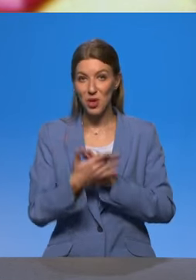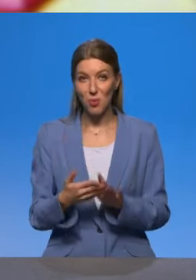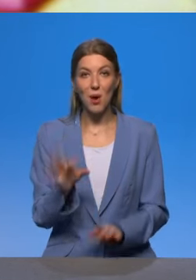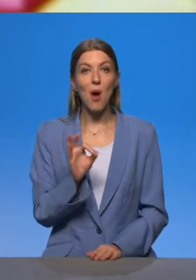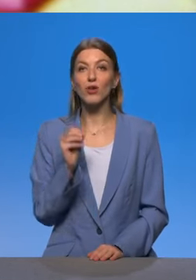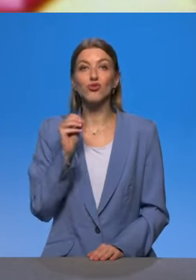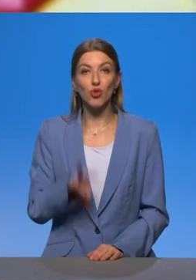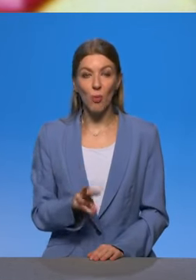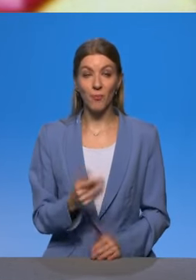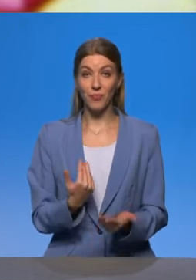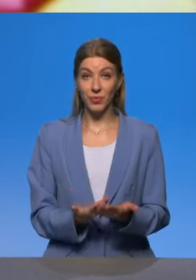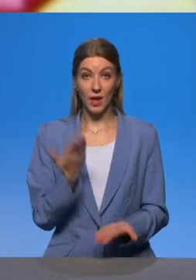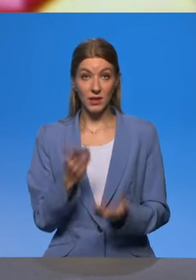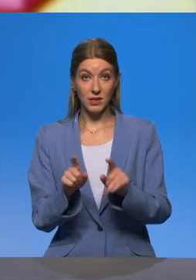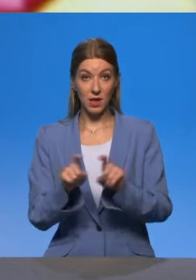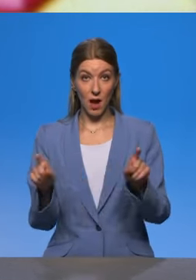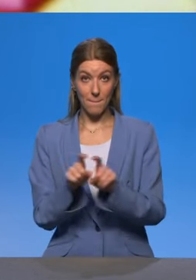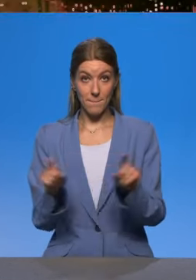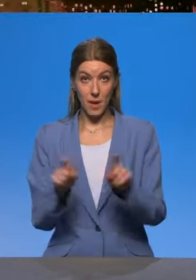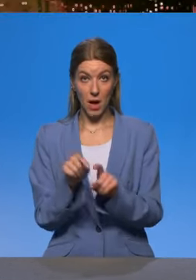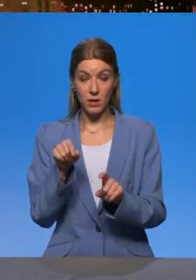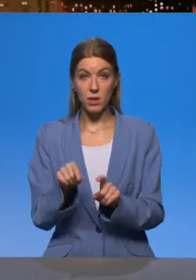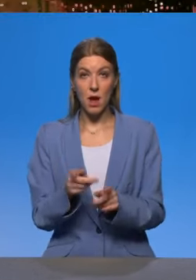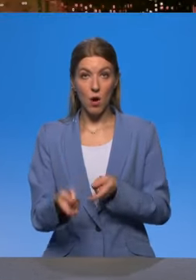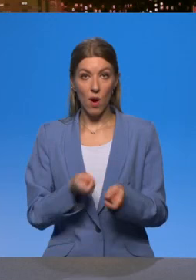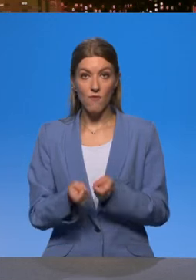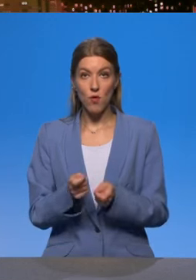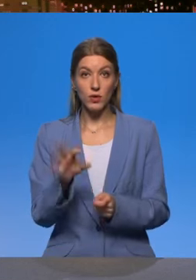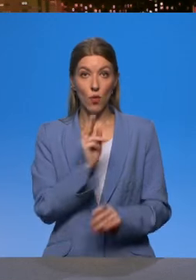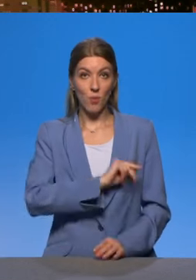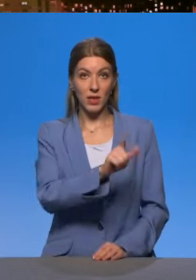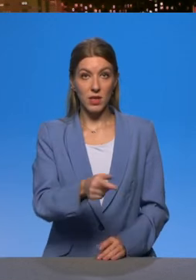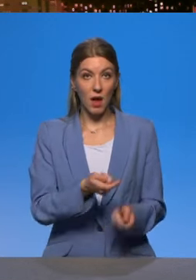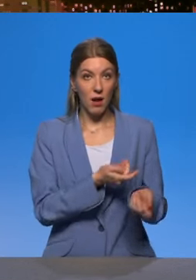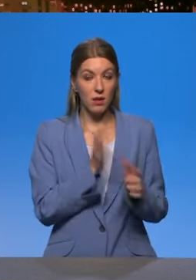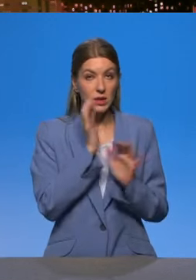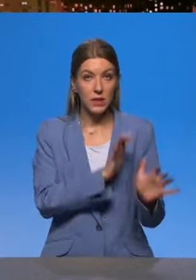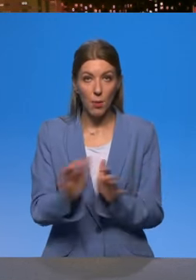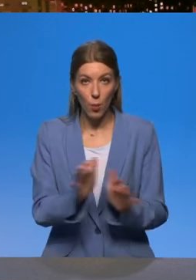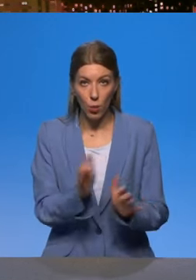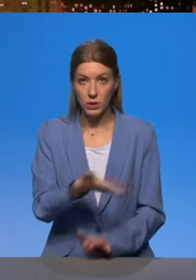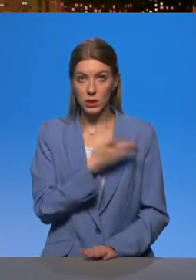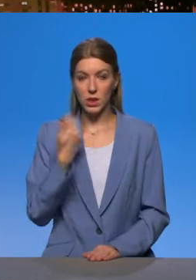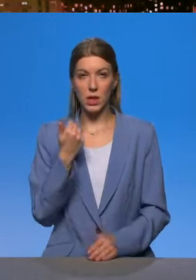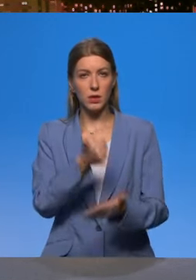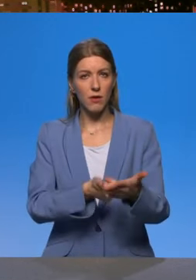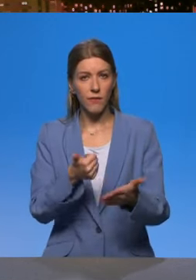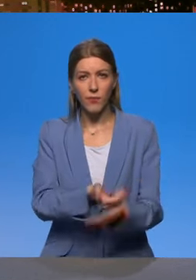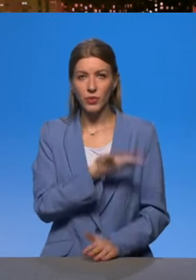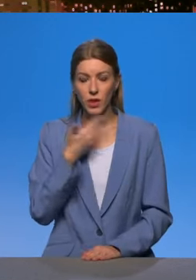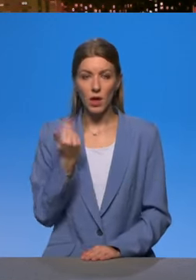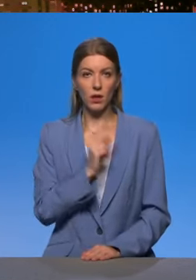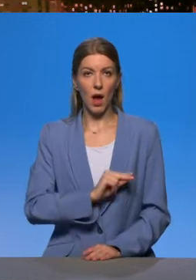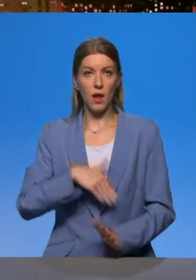о том, что если в компании не заботятся о персонале, не хвалят, да, нет понимания каких карьерных перспектив,